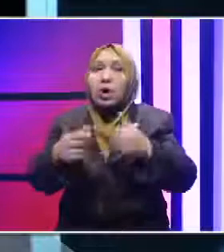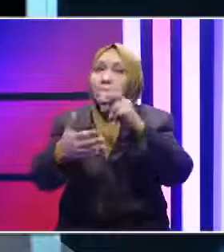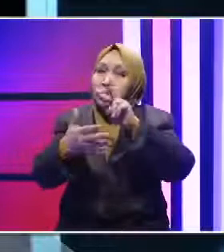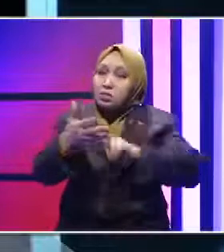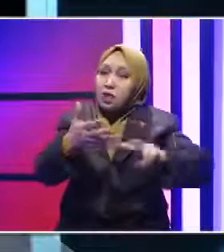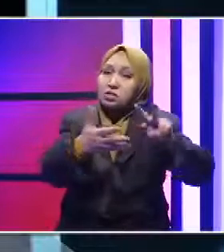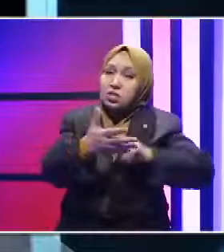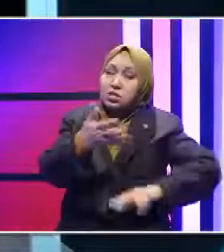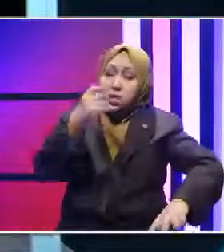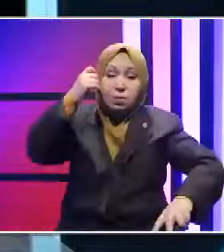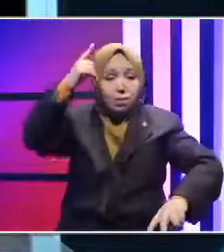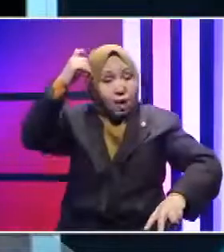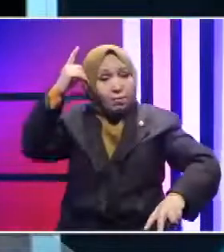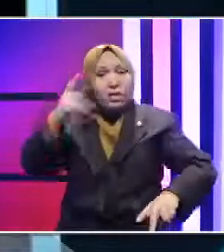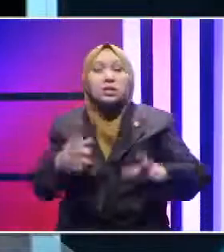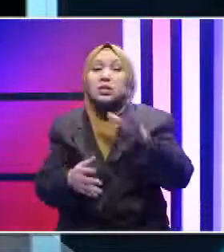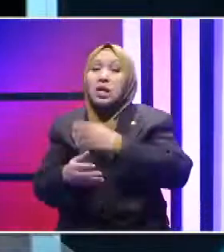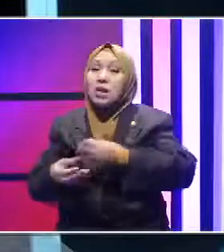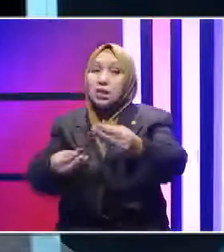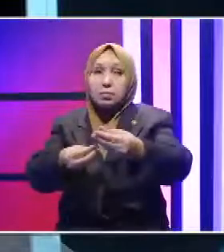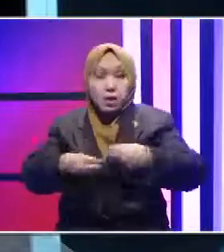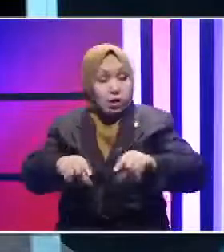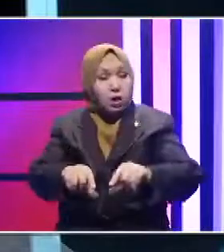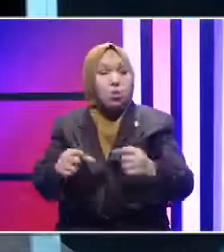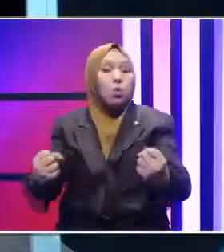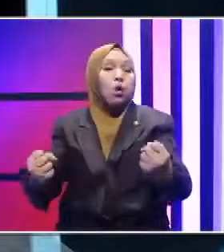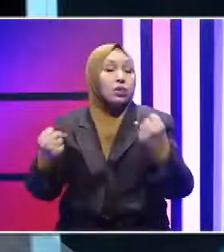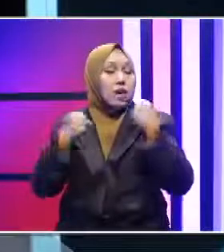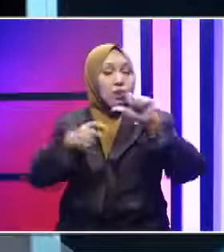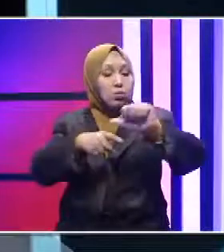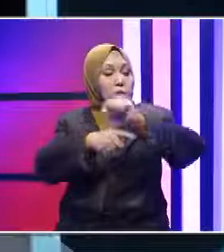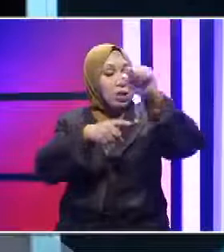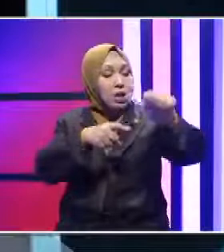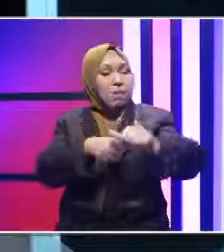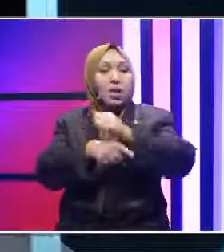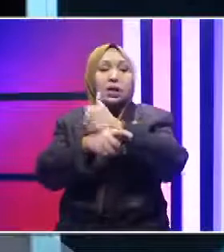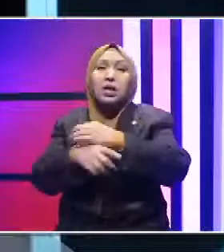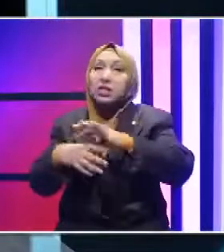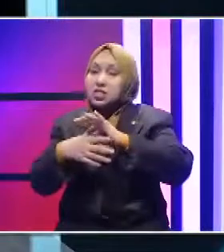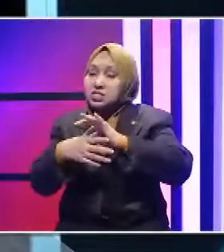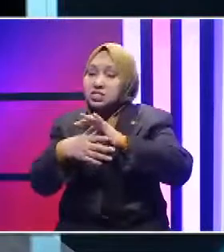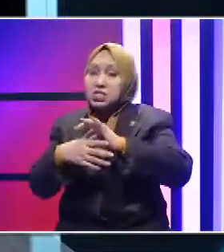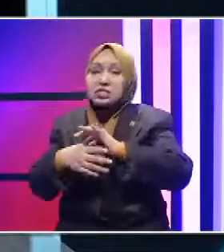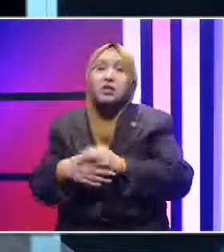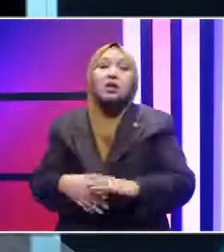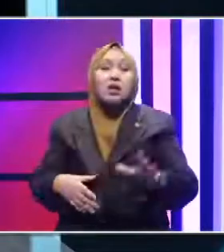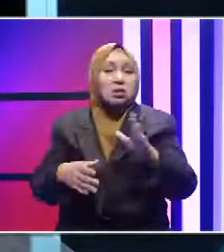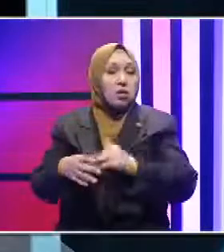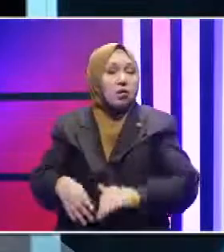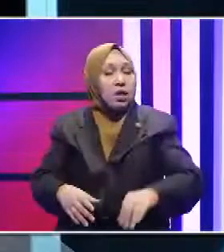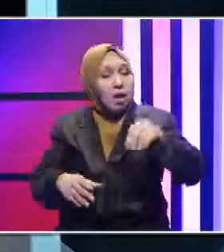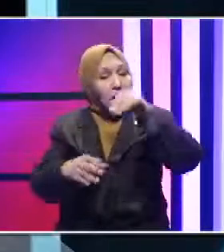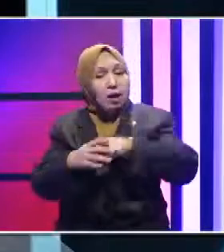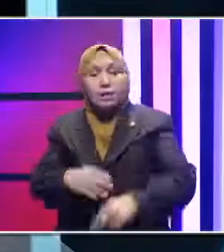membacanya, memahaminya, dan diberi kekuatan untuk mengamalkan isi kandungnya. Ya Arhamar Rahimin, di